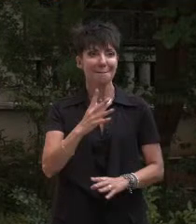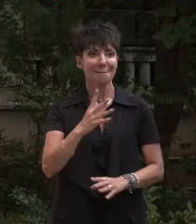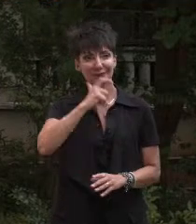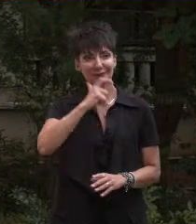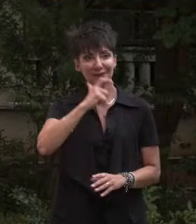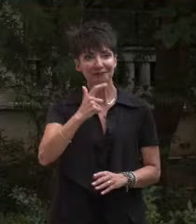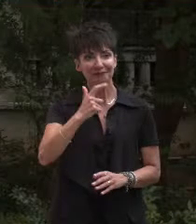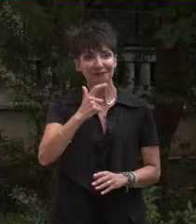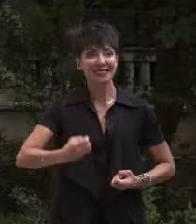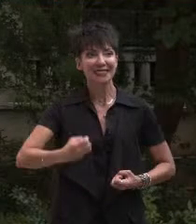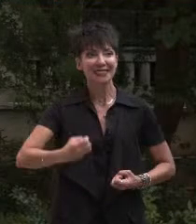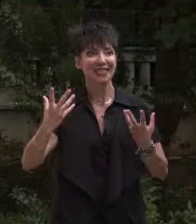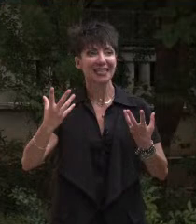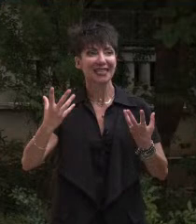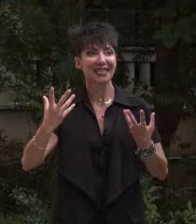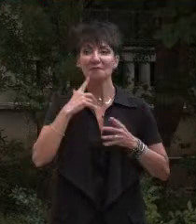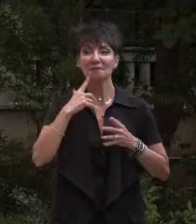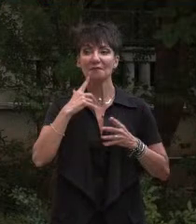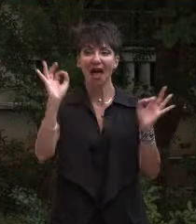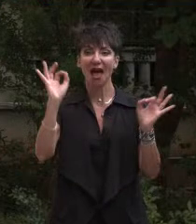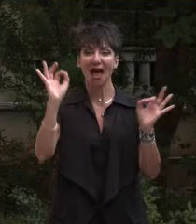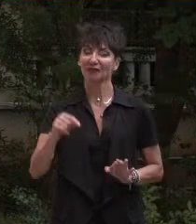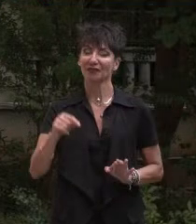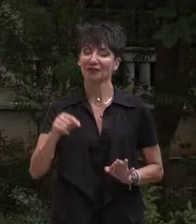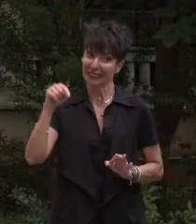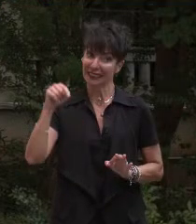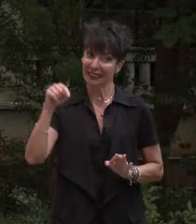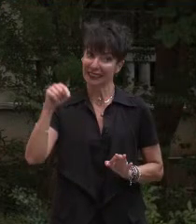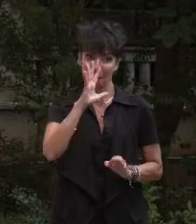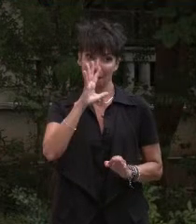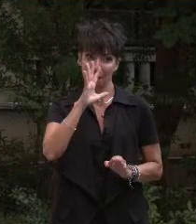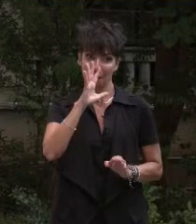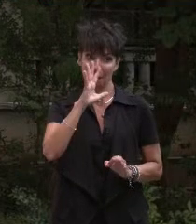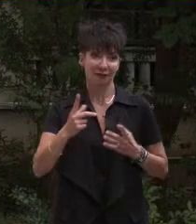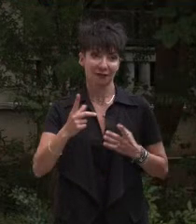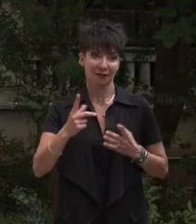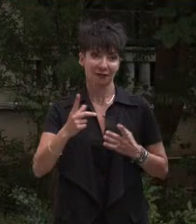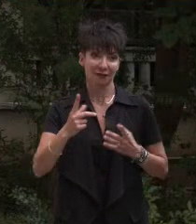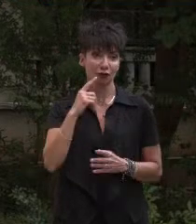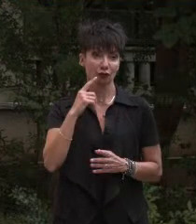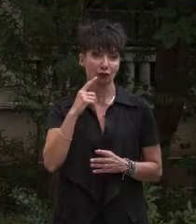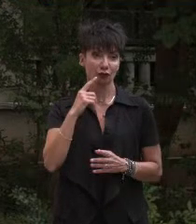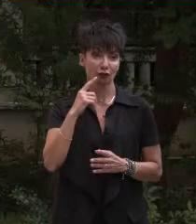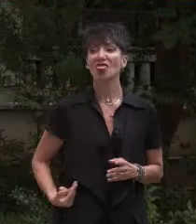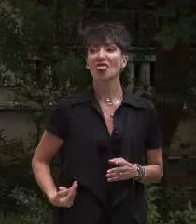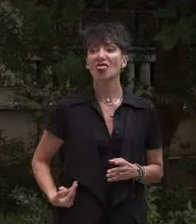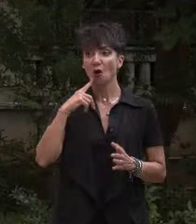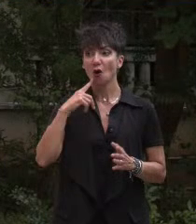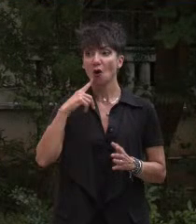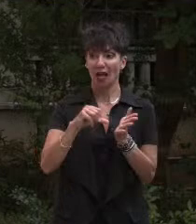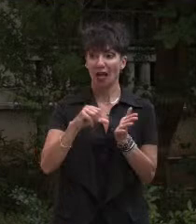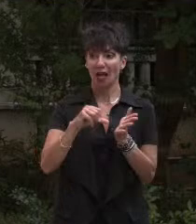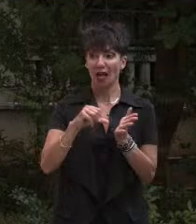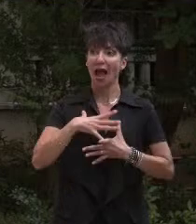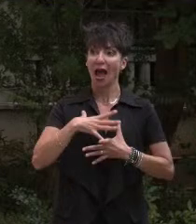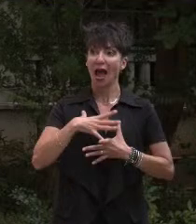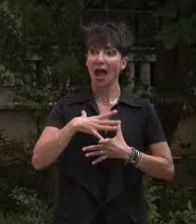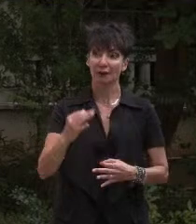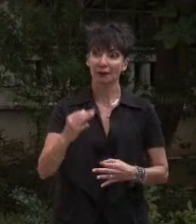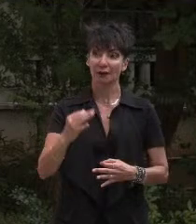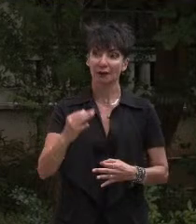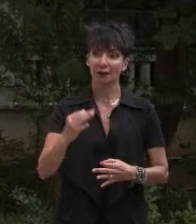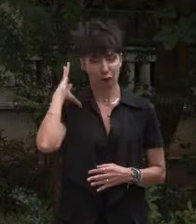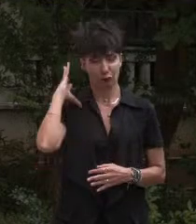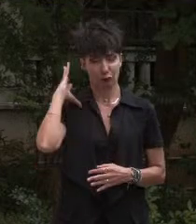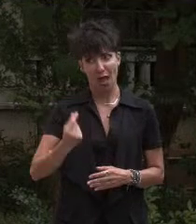οποία βγήκανε, περιγράφει τη σημερινή κατάσταση που όλοι βιώνουμε. Ως Δήμος και εκ μέρους του Δημάρχου του Κώστα